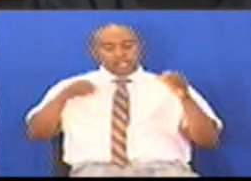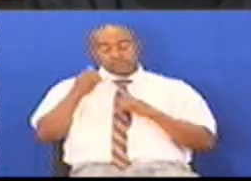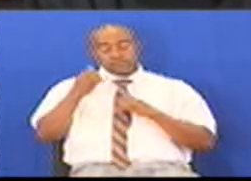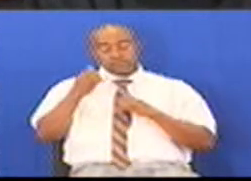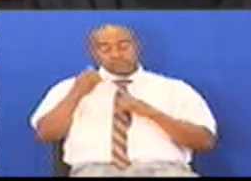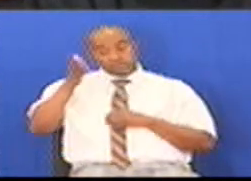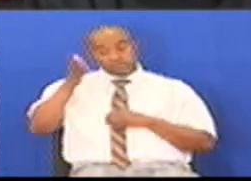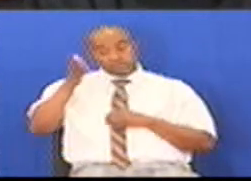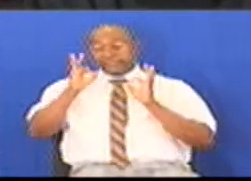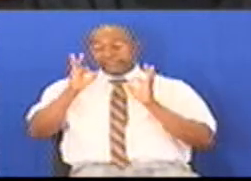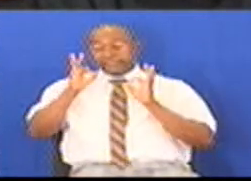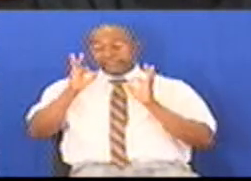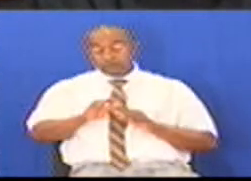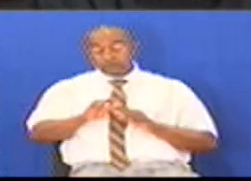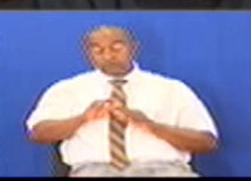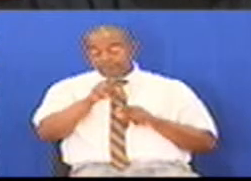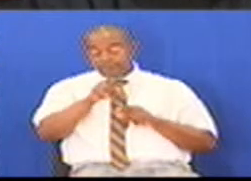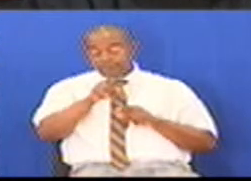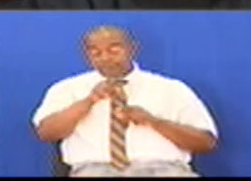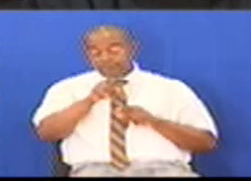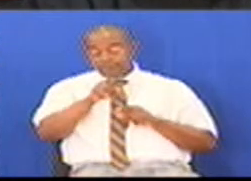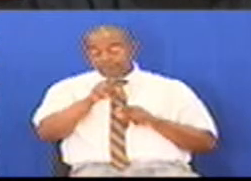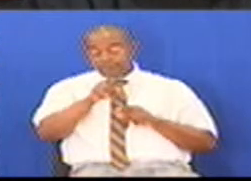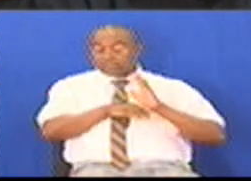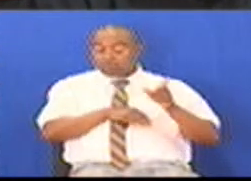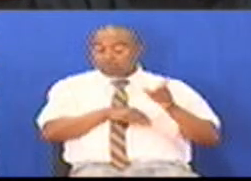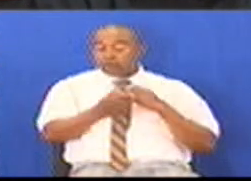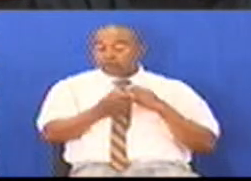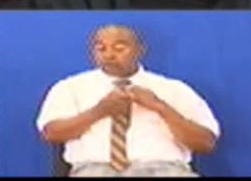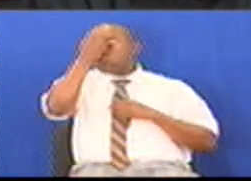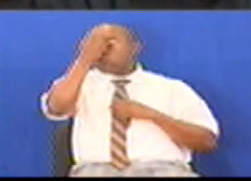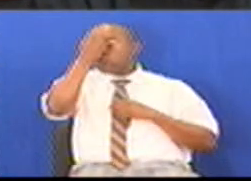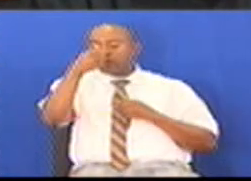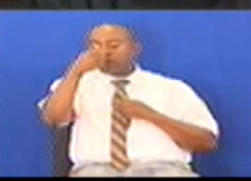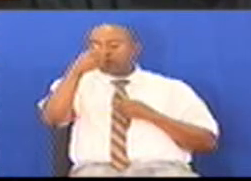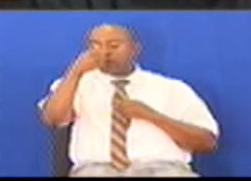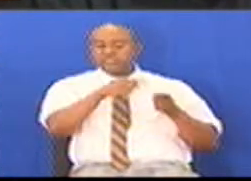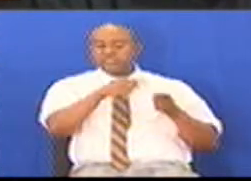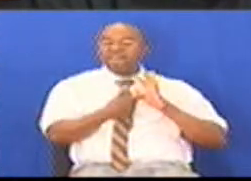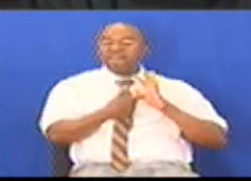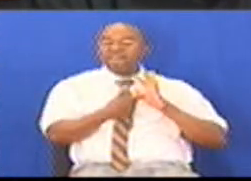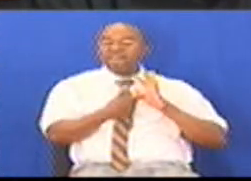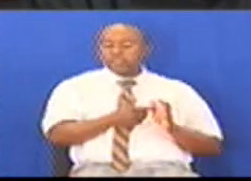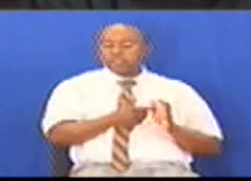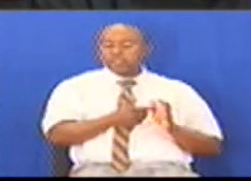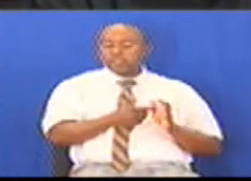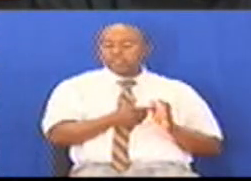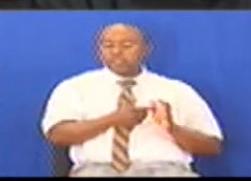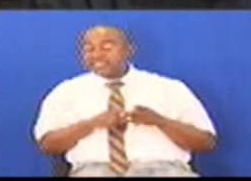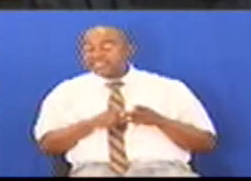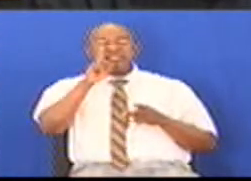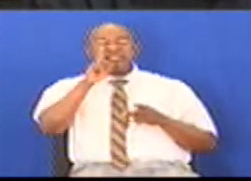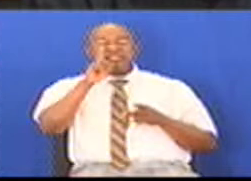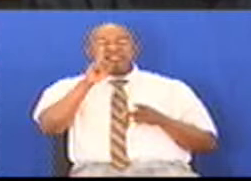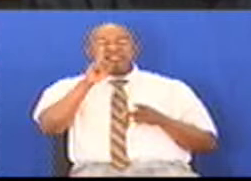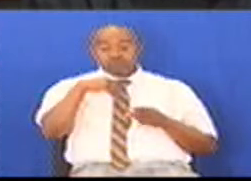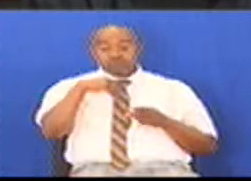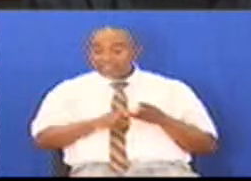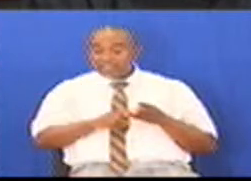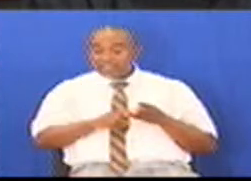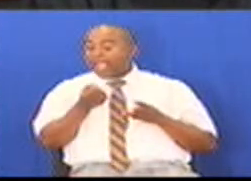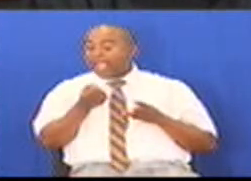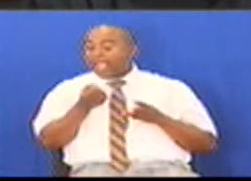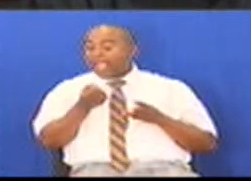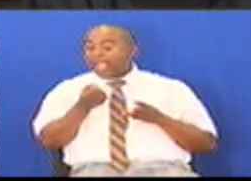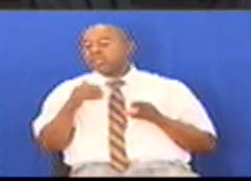kutumia mfumo huo katika utambuzi wa bidhaa za ndani kama vile sukari, mafuta ya kula na kujipaka, vipodozi, madawa ya mifugo